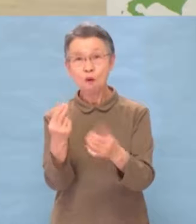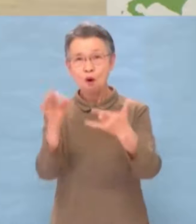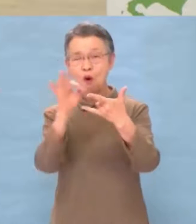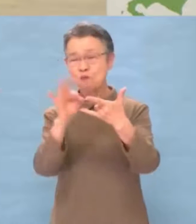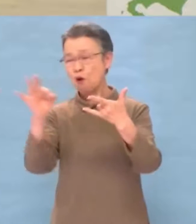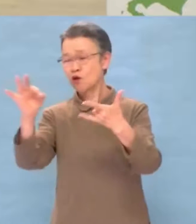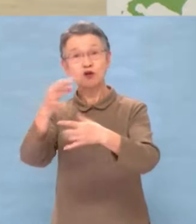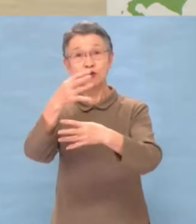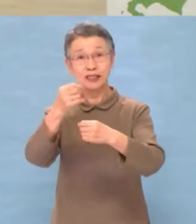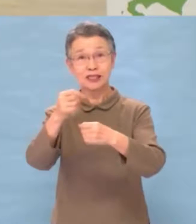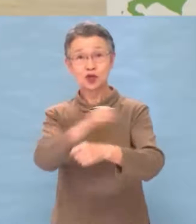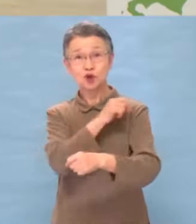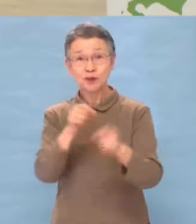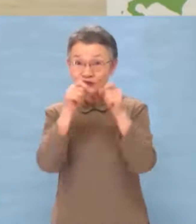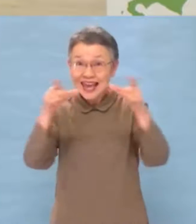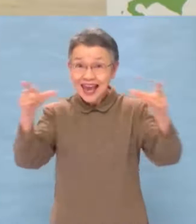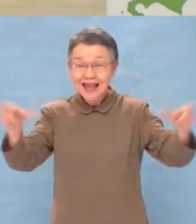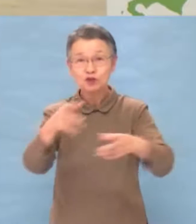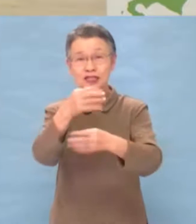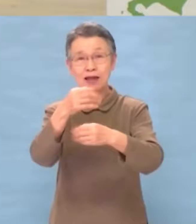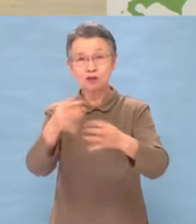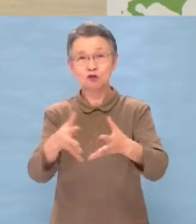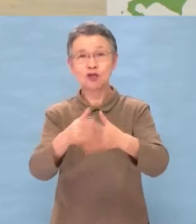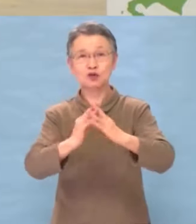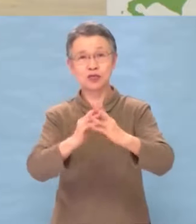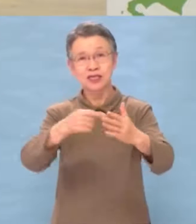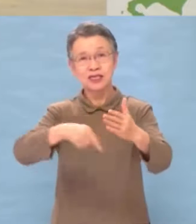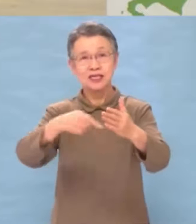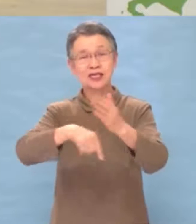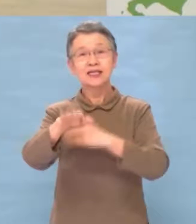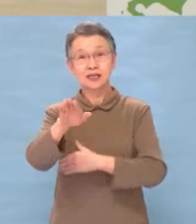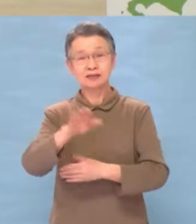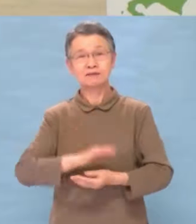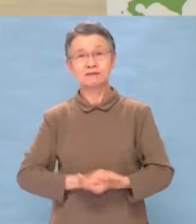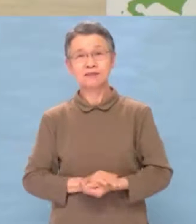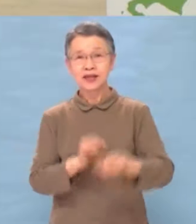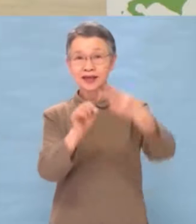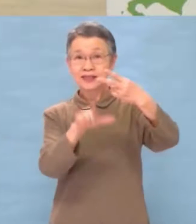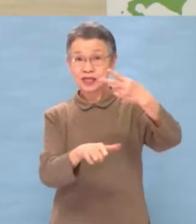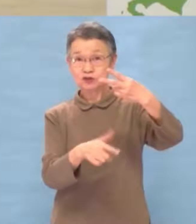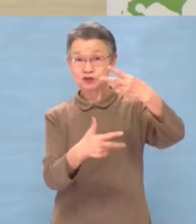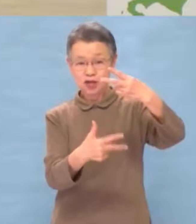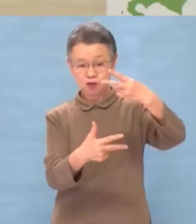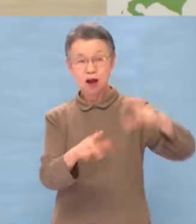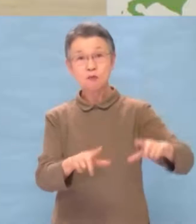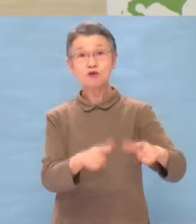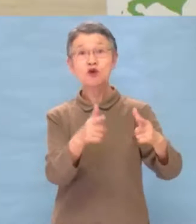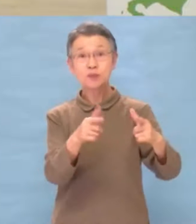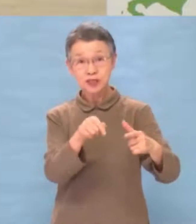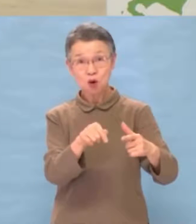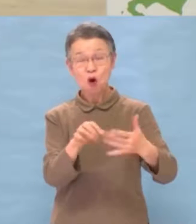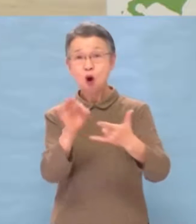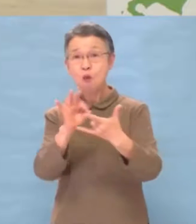北方領土の日特別啓発期間の取り組みについてであります。2月7日木曜日